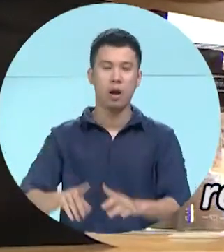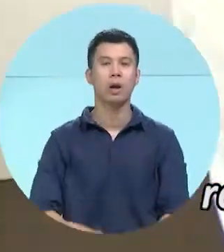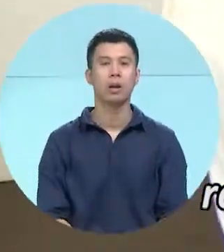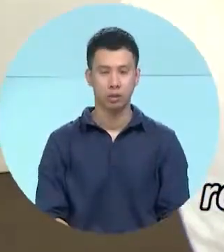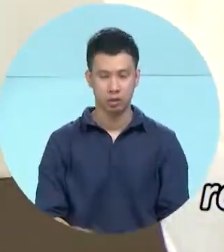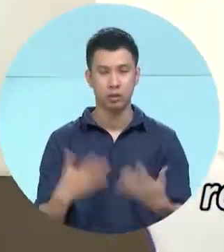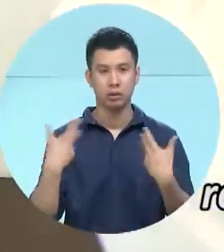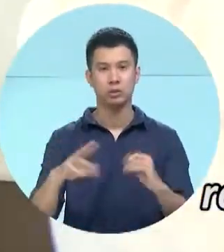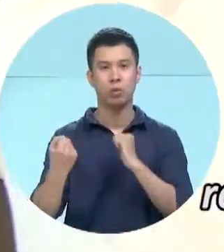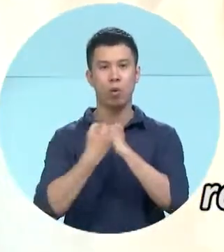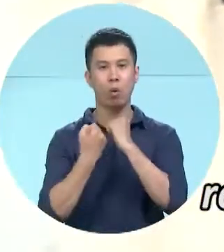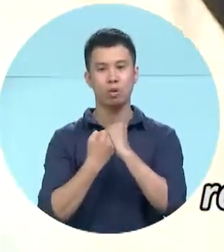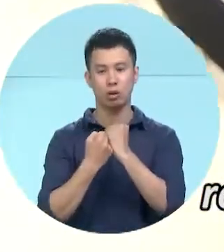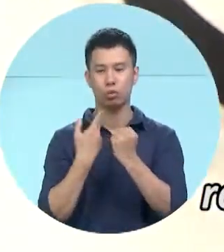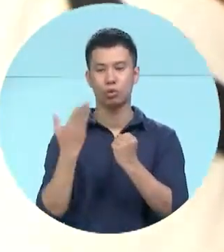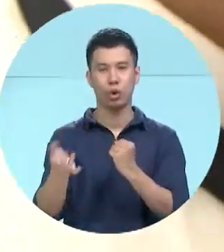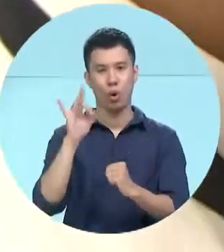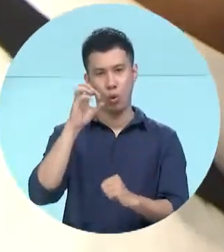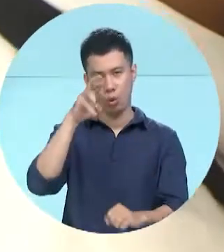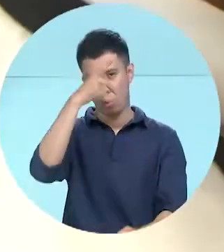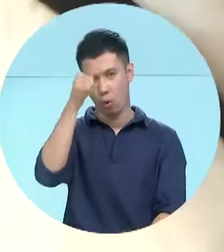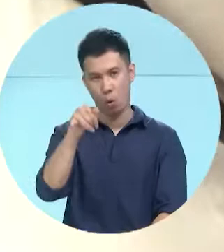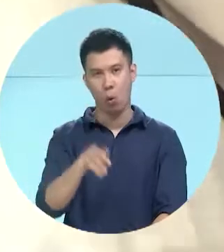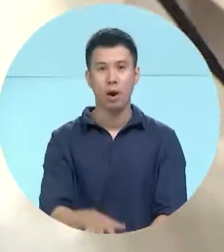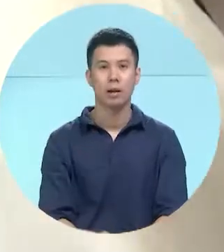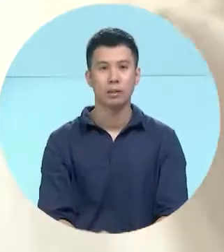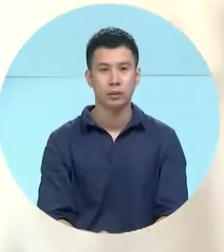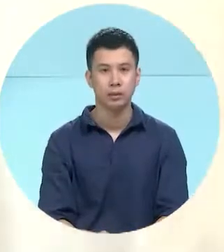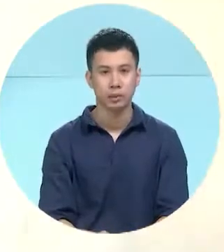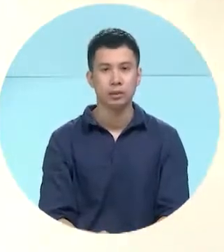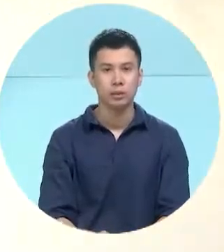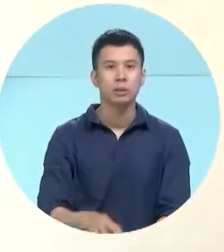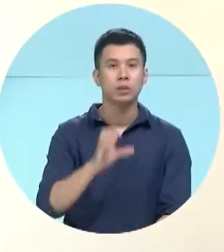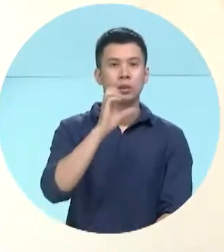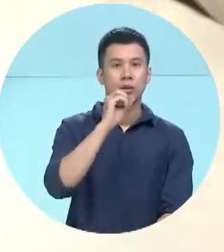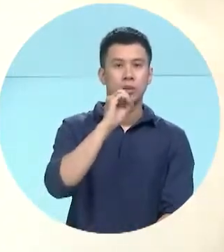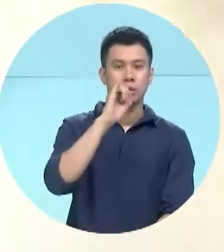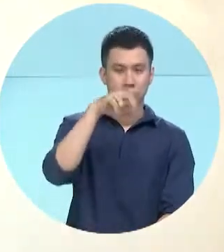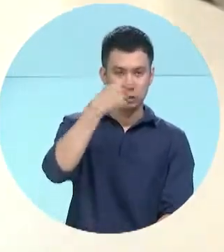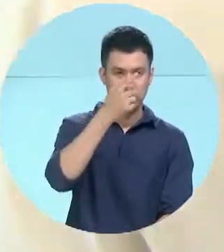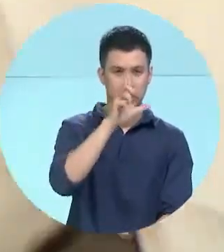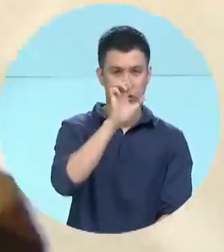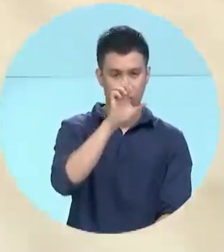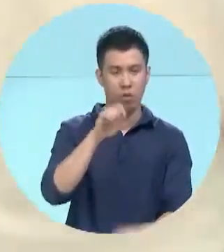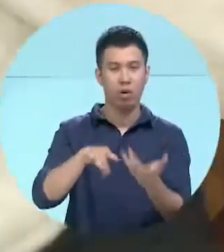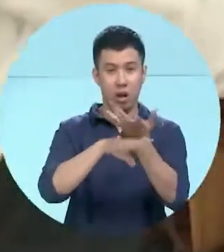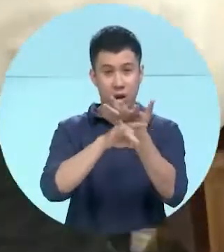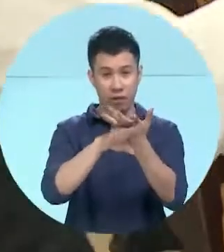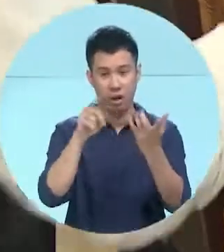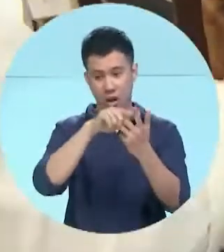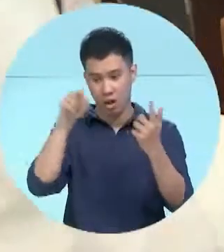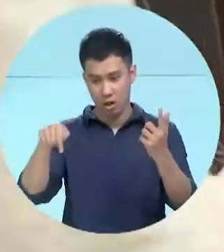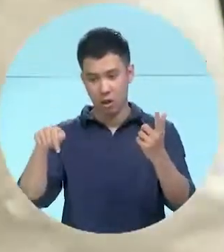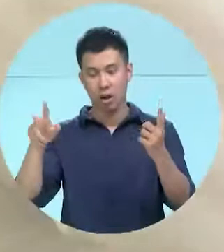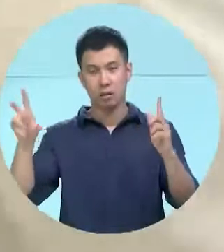thể hỗ trợ một cho Hoàng. Thì chính vì thế và đúng cái thời điểm đấy thì Simple Coffee họ cũng rất là nhân văn và họ đến họ tiếp cận với